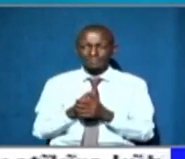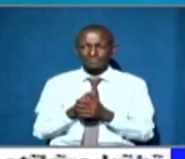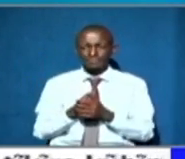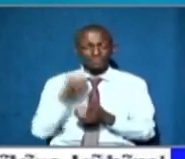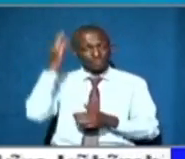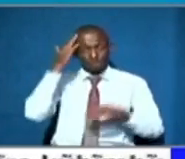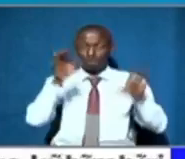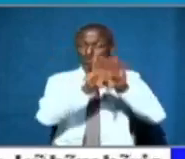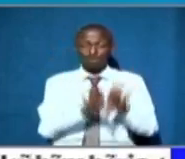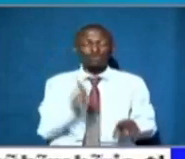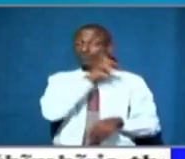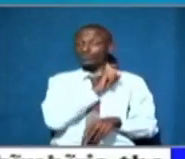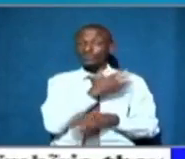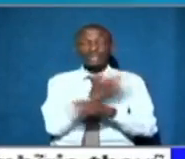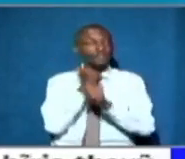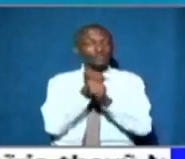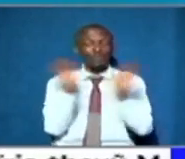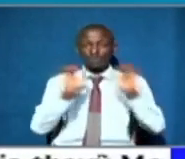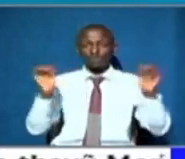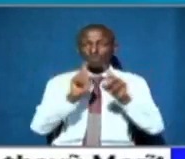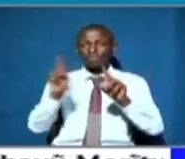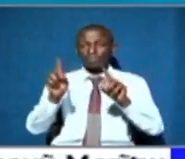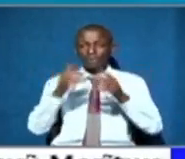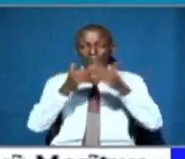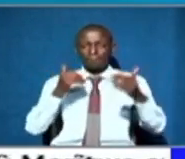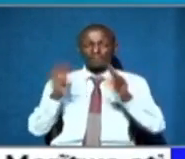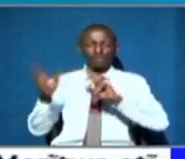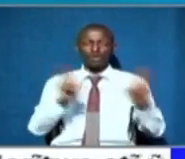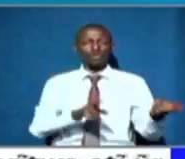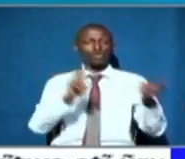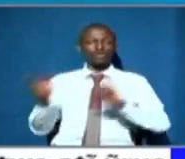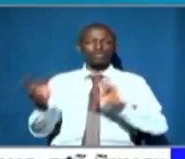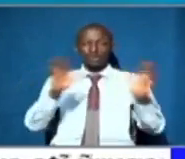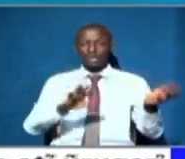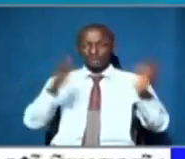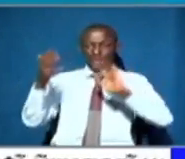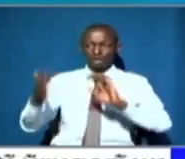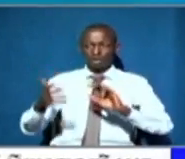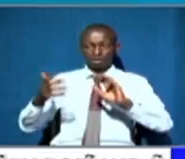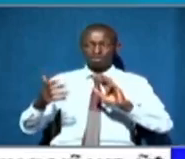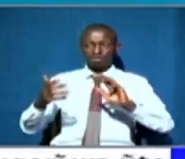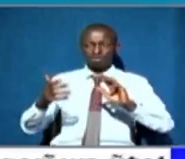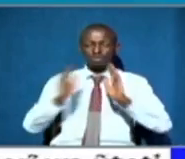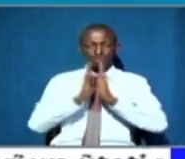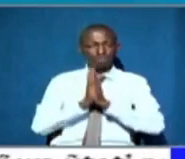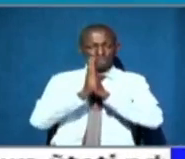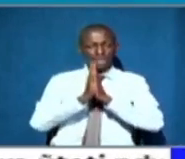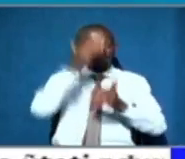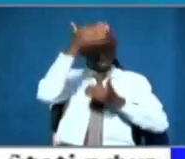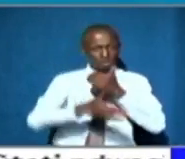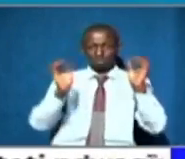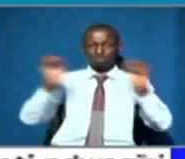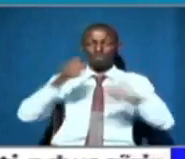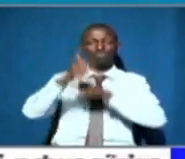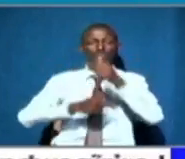riu, hati inakiru gea gweka, na umaudu maria tuweka kama kawaida, toti ikuma higa, takuhoya, ntoko di